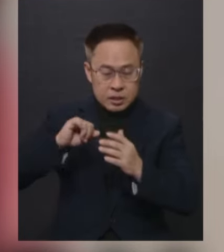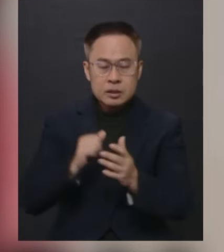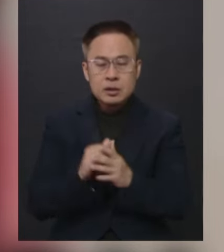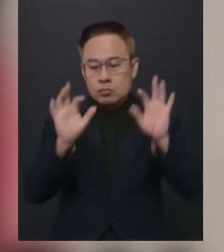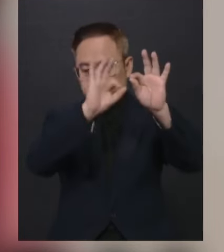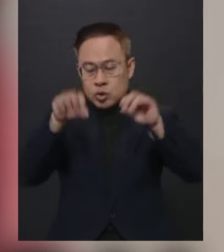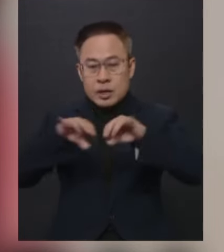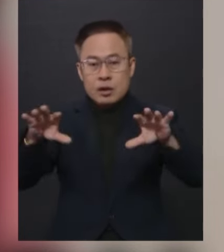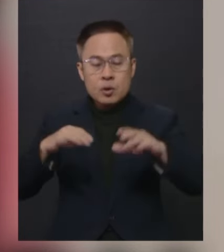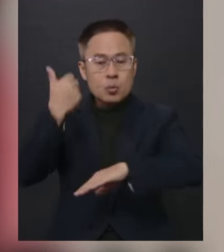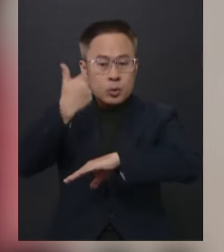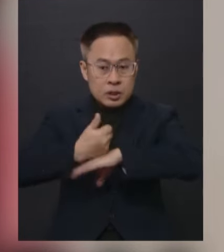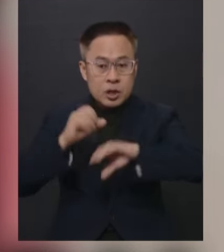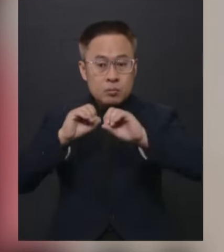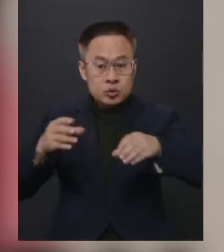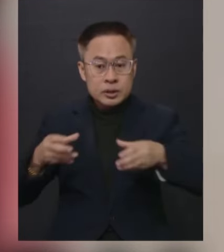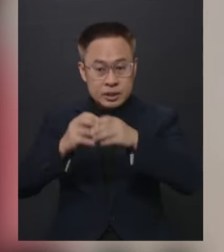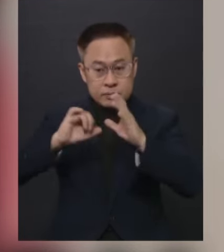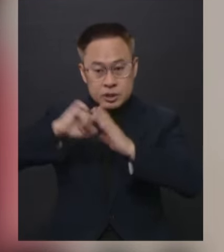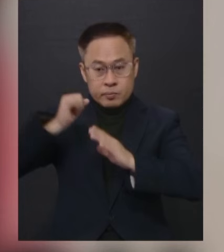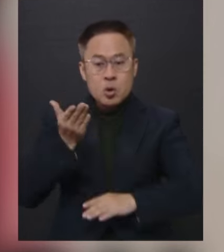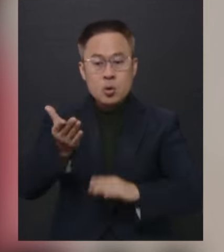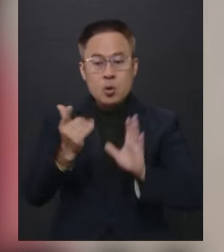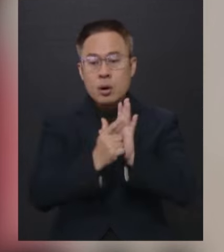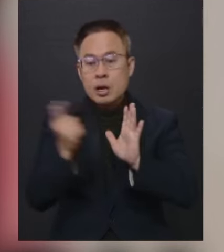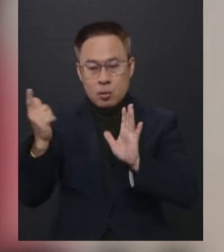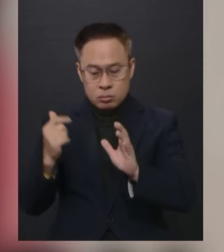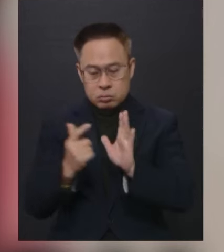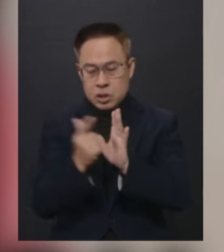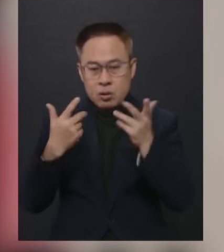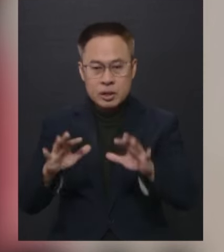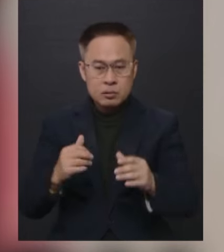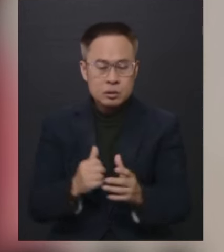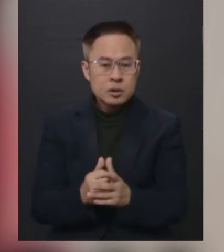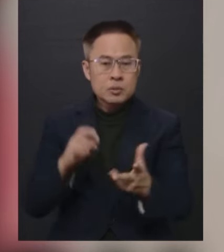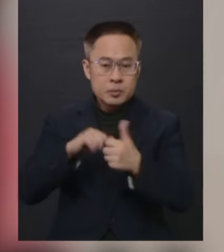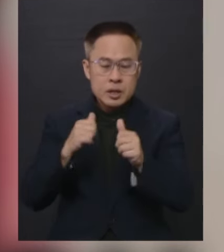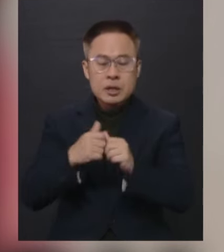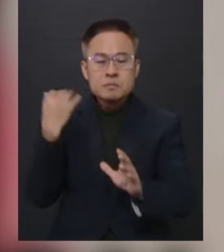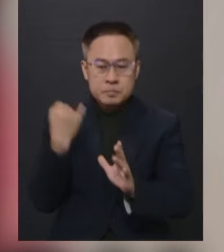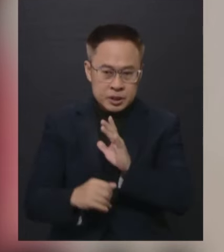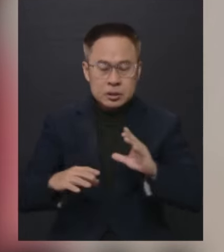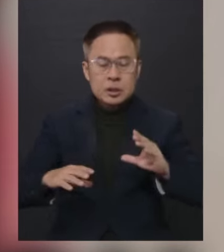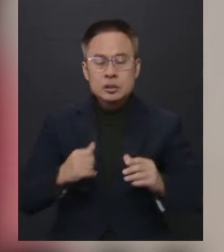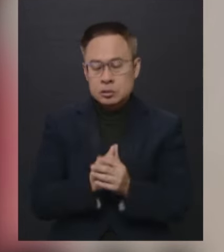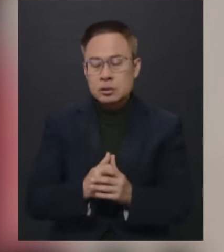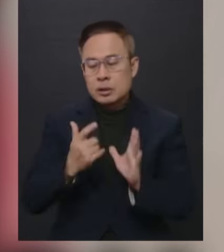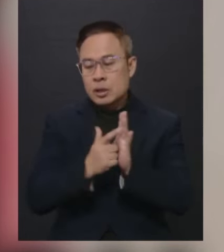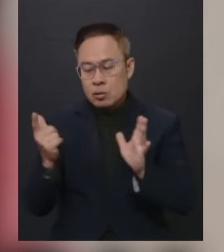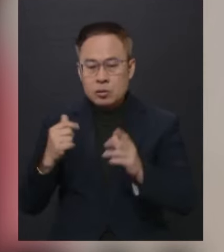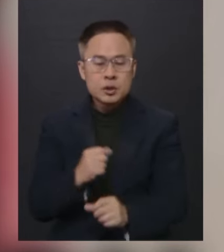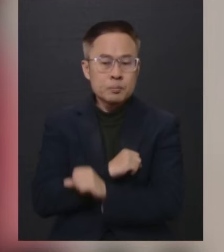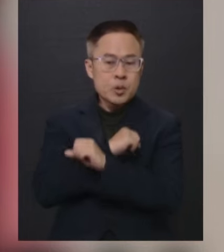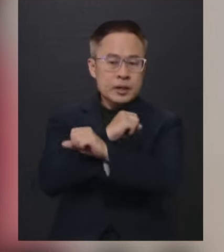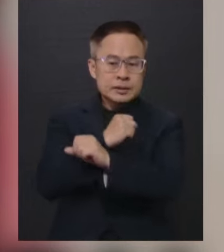ภาณเป็นที่เรียบร้อยโดยเหตุผลก็คือเพื่อเป็นการปกป้องภาพลักษณ์และรักษาชื่อเสียงของสโมสรจ